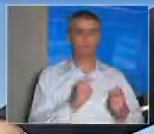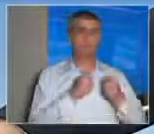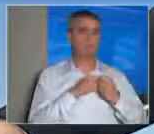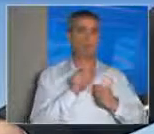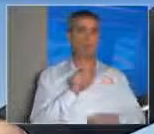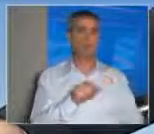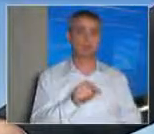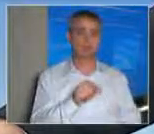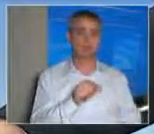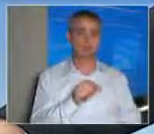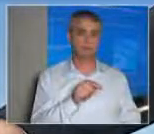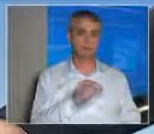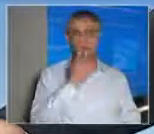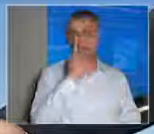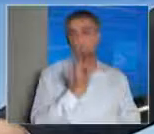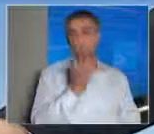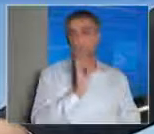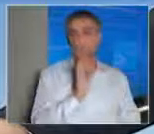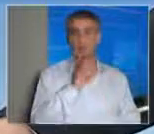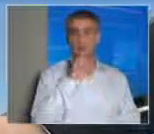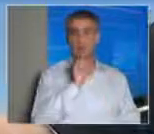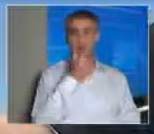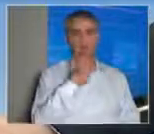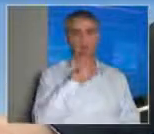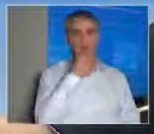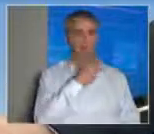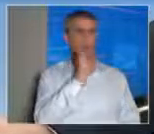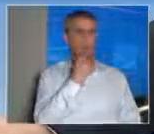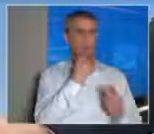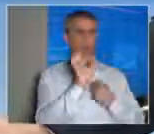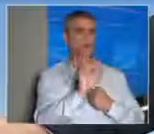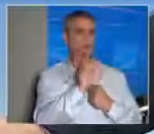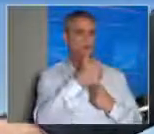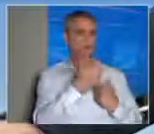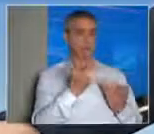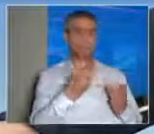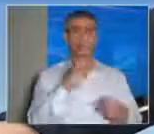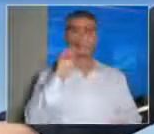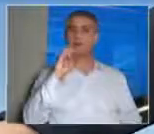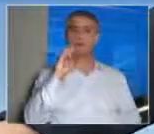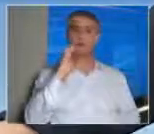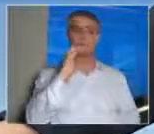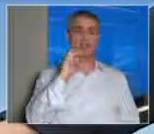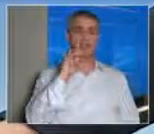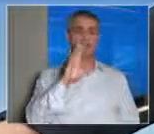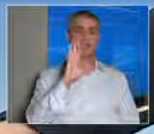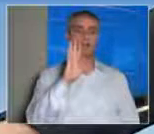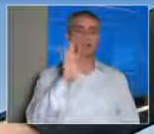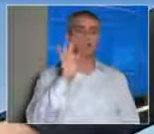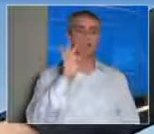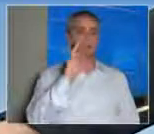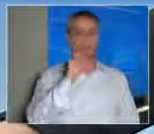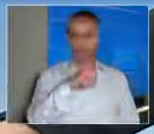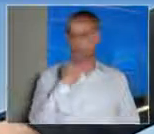לעניין הזה, תראה, בכל זאת, למרות השאלה הראשונה שאלתי אותך, ולמרות תשובתך הראשונה, מיכאל ביטון, חבר הכנסת הטרי, אמר לנו